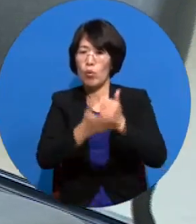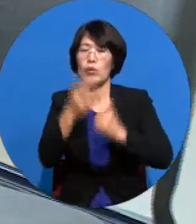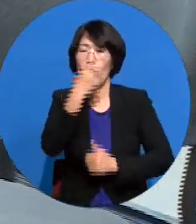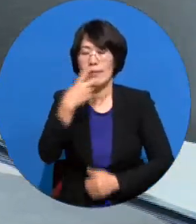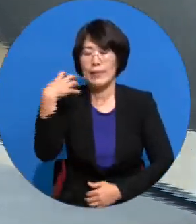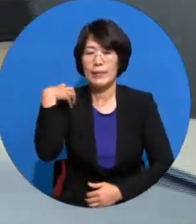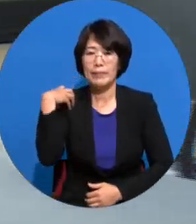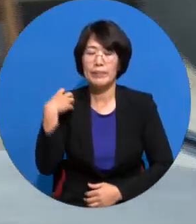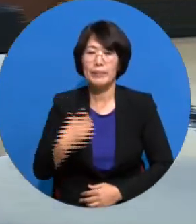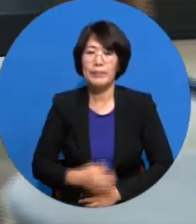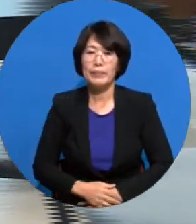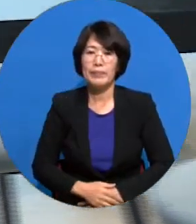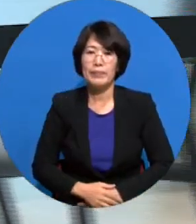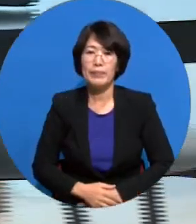맡게 됩니다